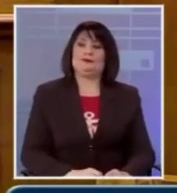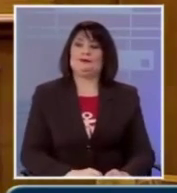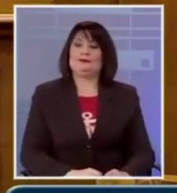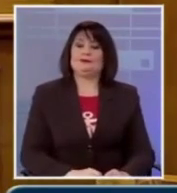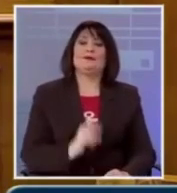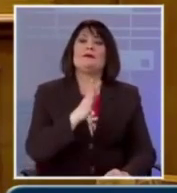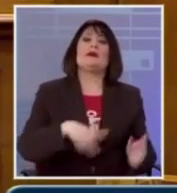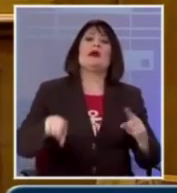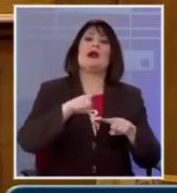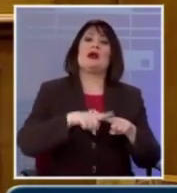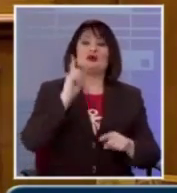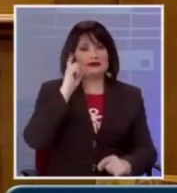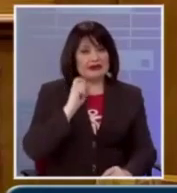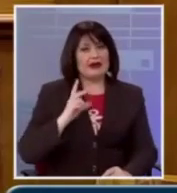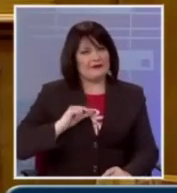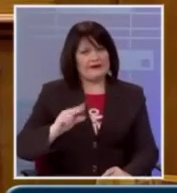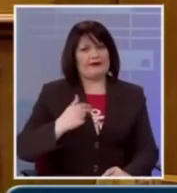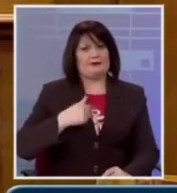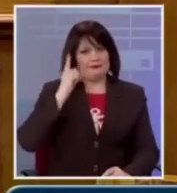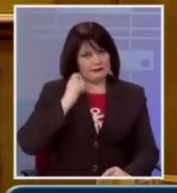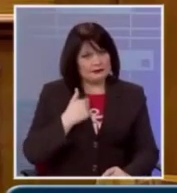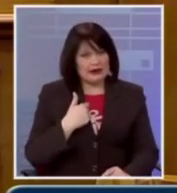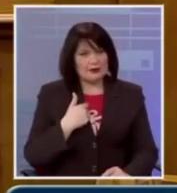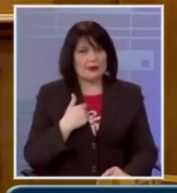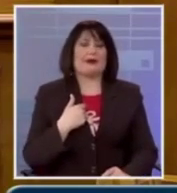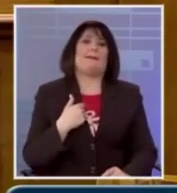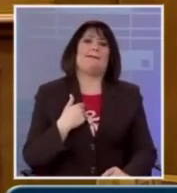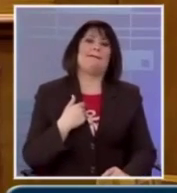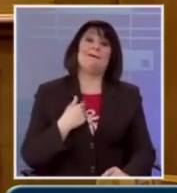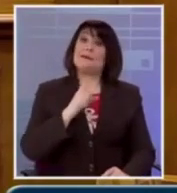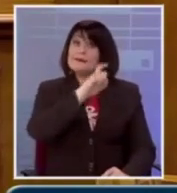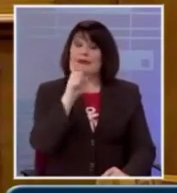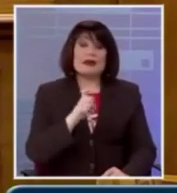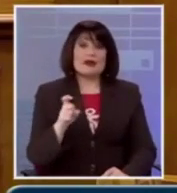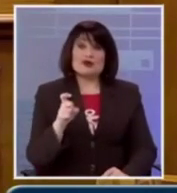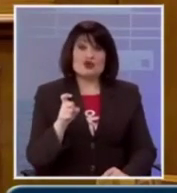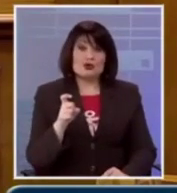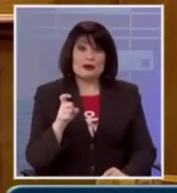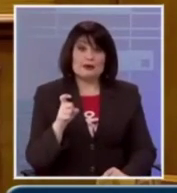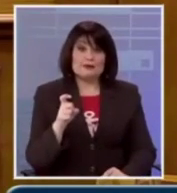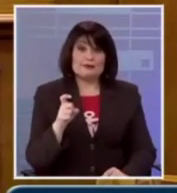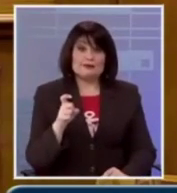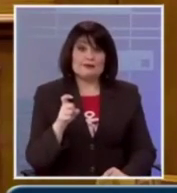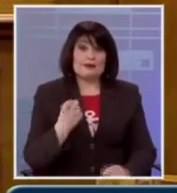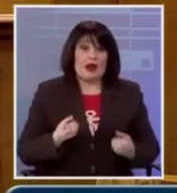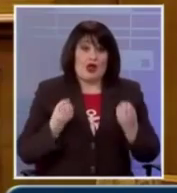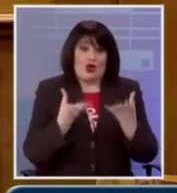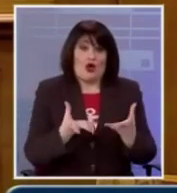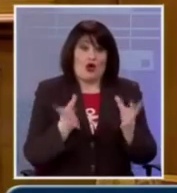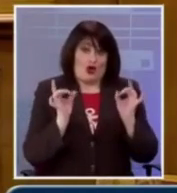Ξέρει ο ελληνικός λαός, ξέρουμε και εμείς, ότι σε αυτή τη ζωή τίποτα δεν